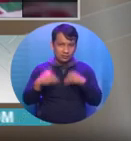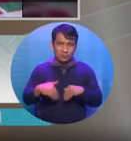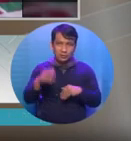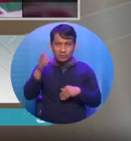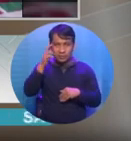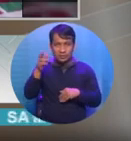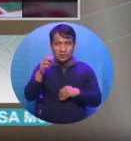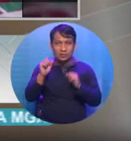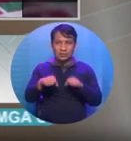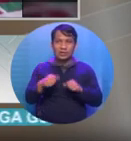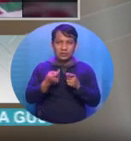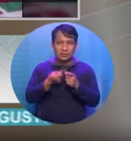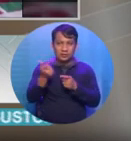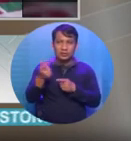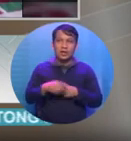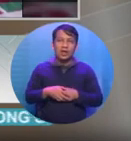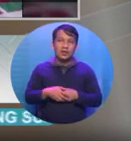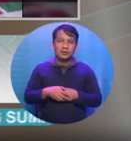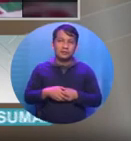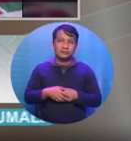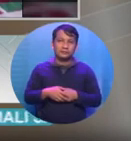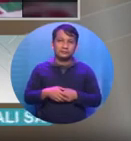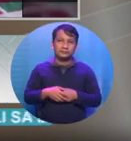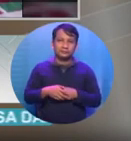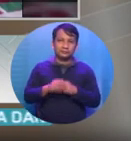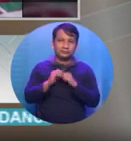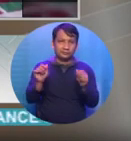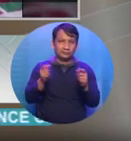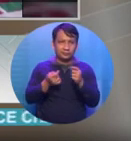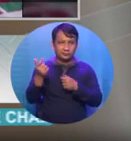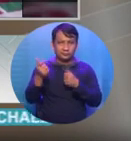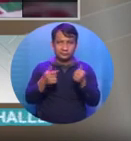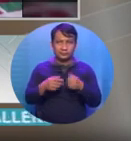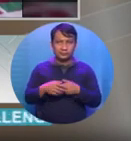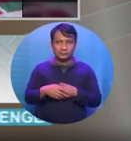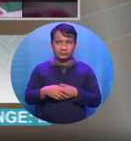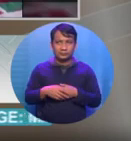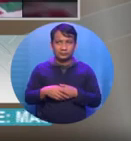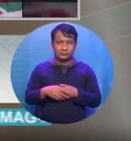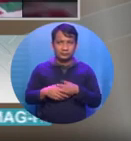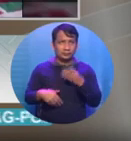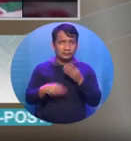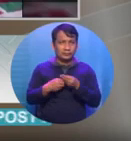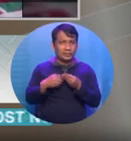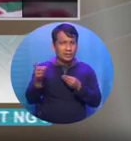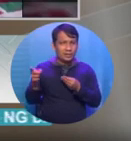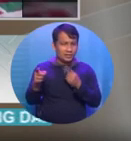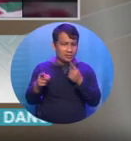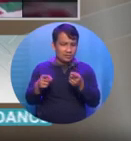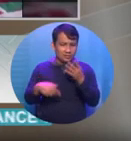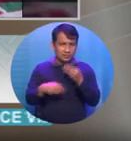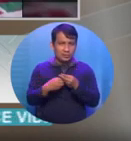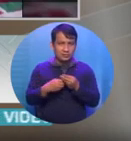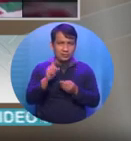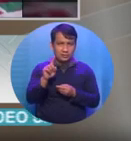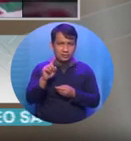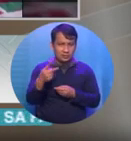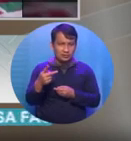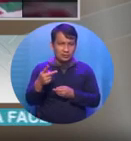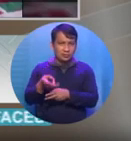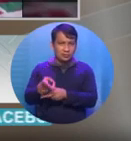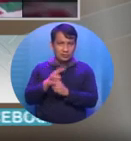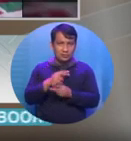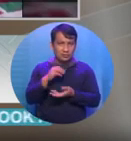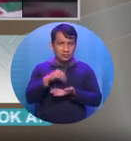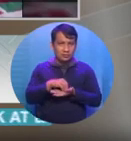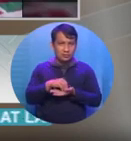Reniel. Actually po. Okay? Apa. Saka po, dagdag ko lang po, yung sa 1K po, iniram ko